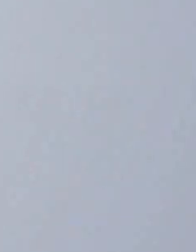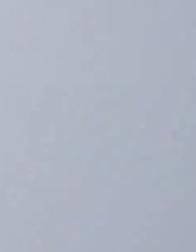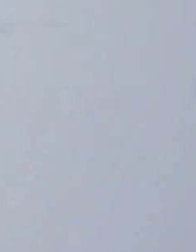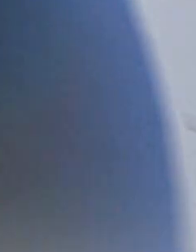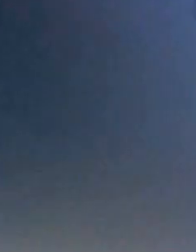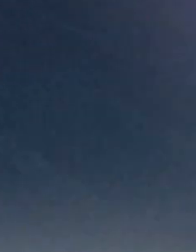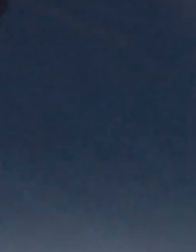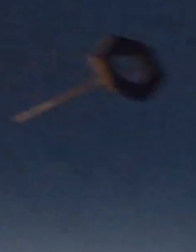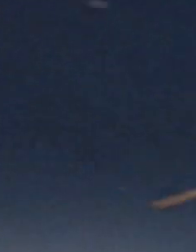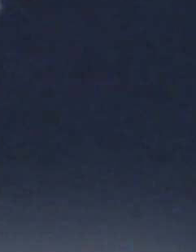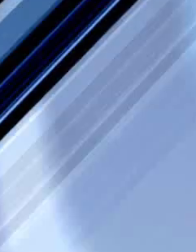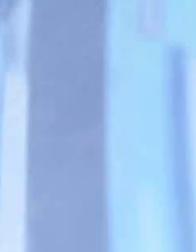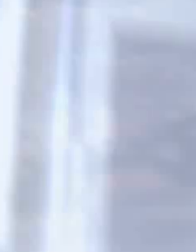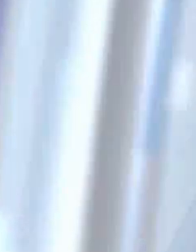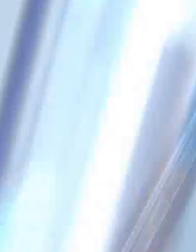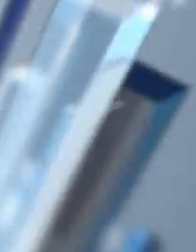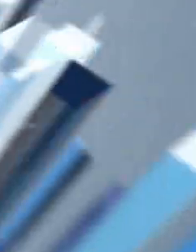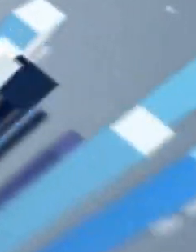으